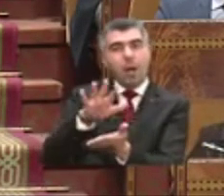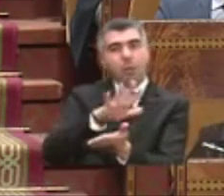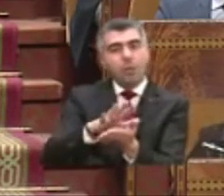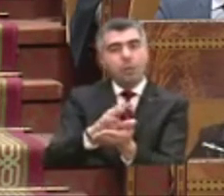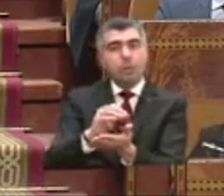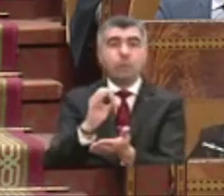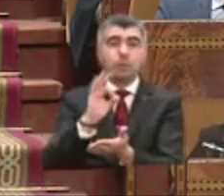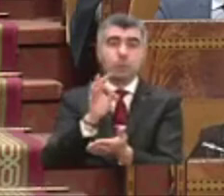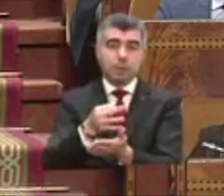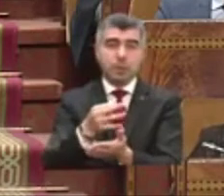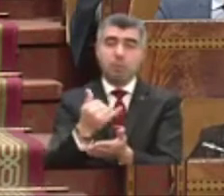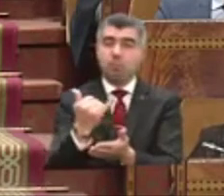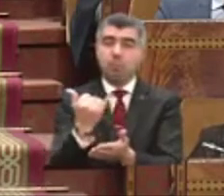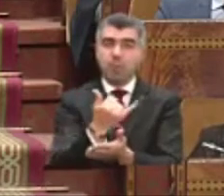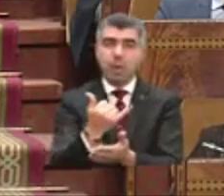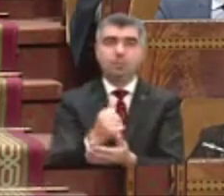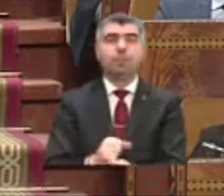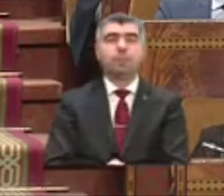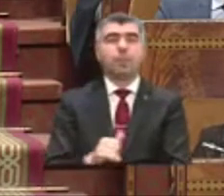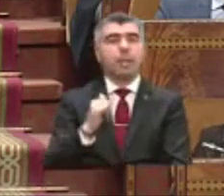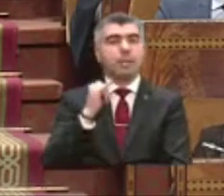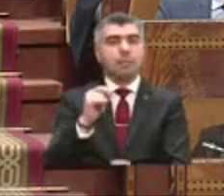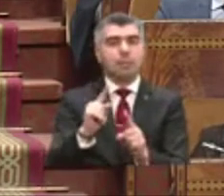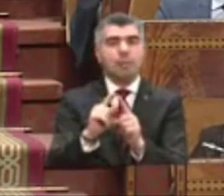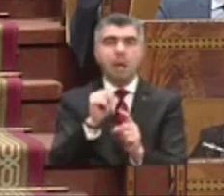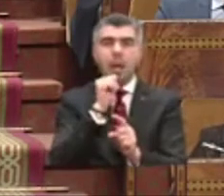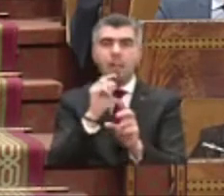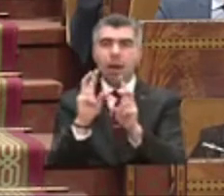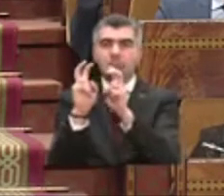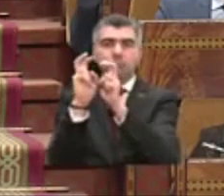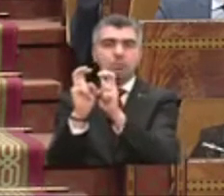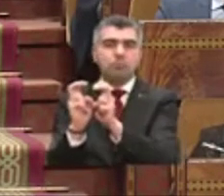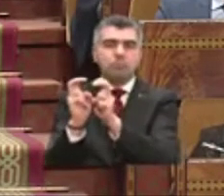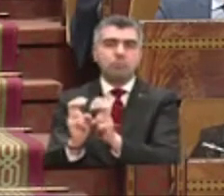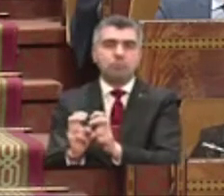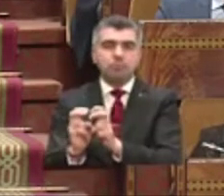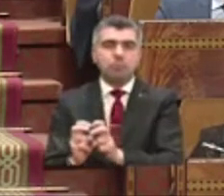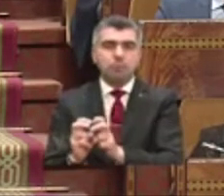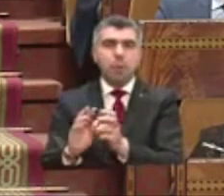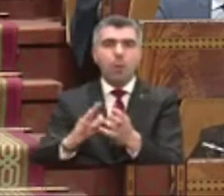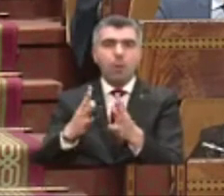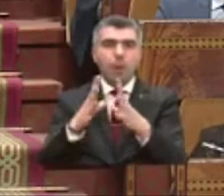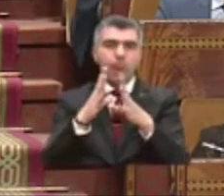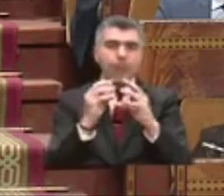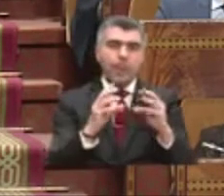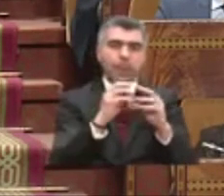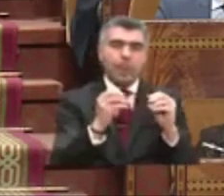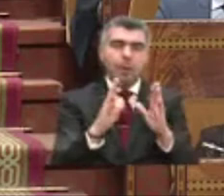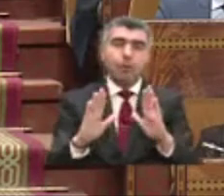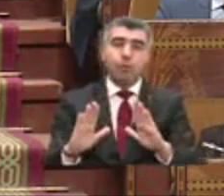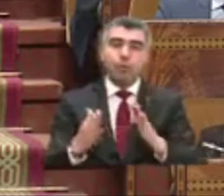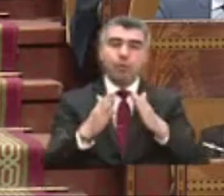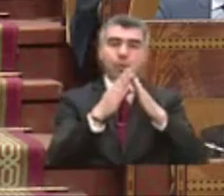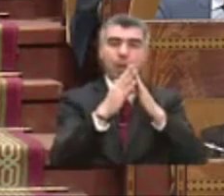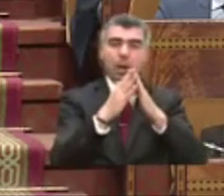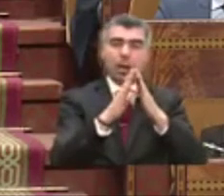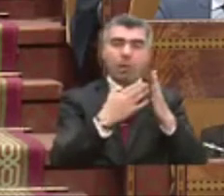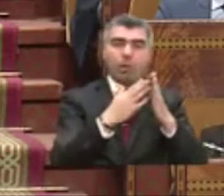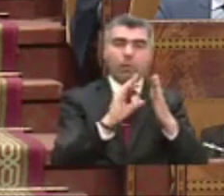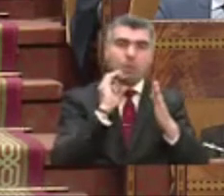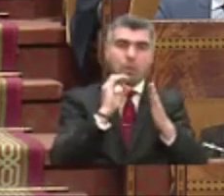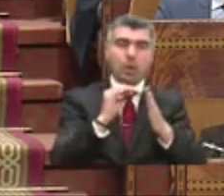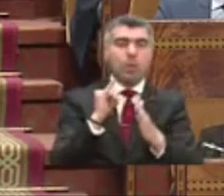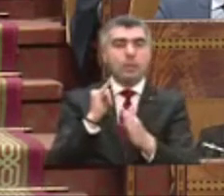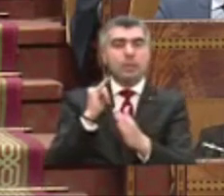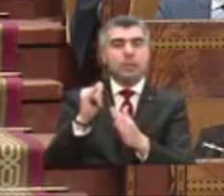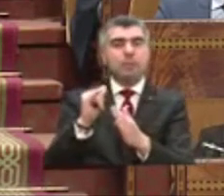انها اصبحت تعاني من خصاص كبير في هذه الماده الحيويه خصوصا بالمناطق الجبلية، وذلك نتيجة توالي